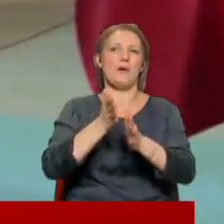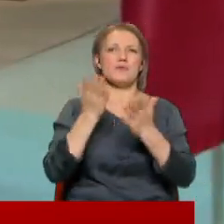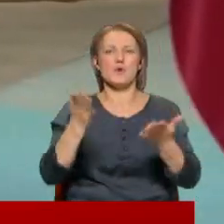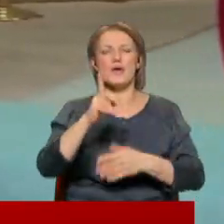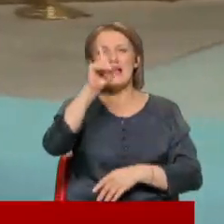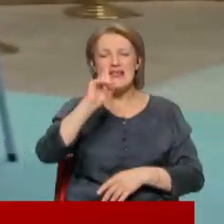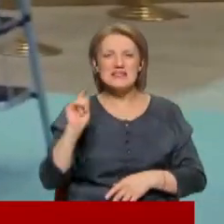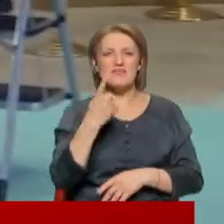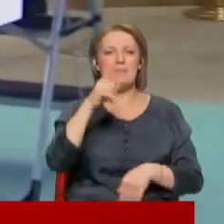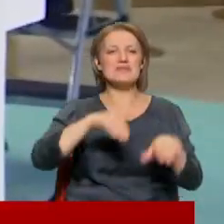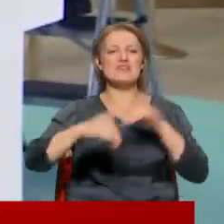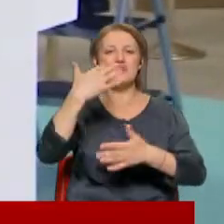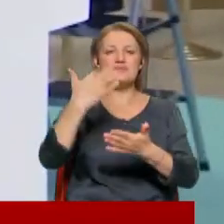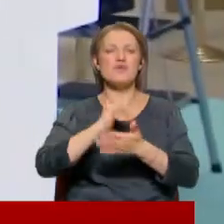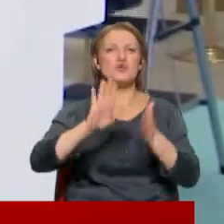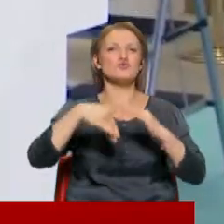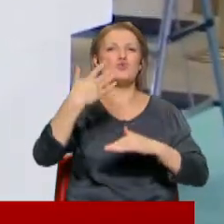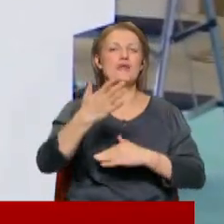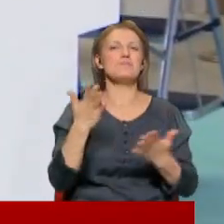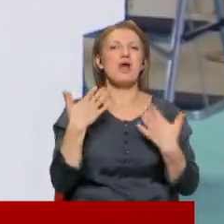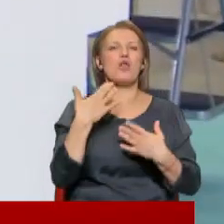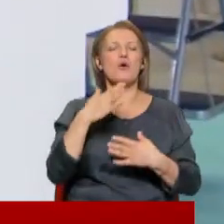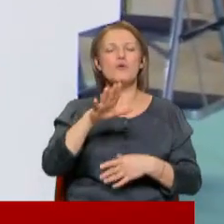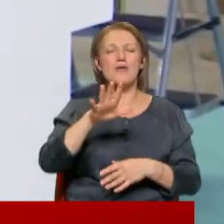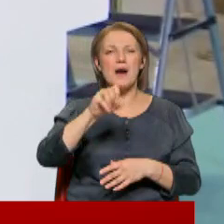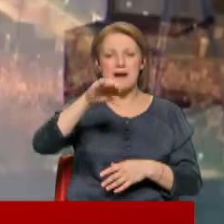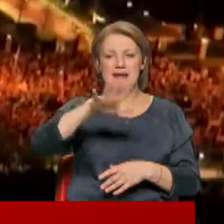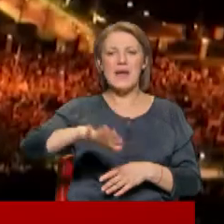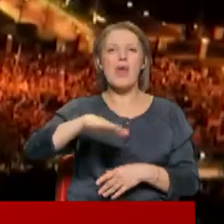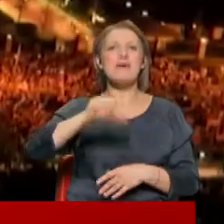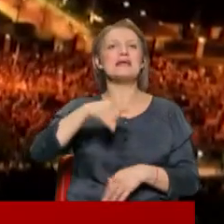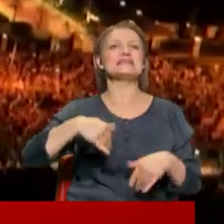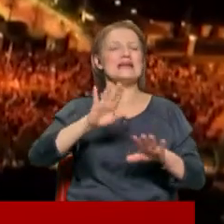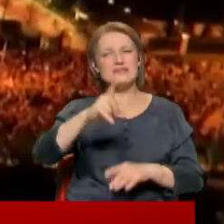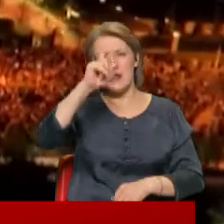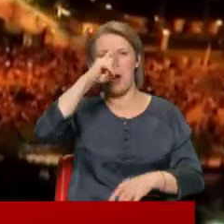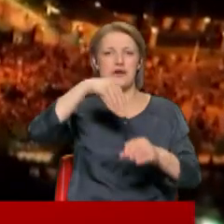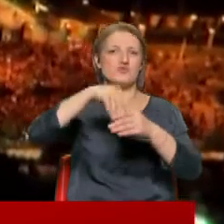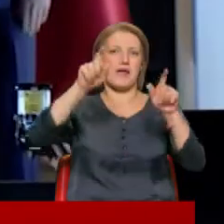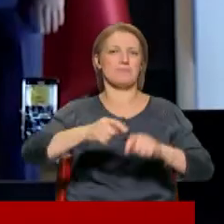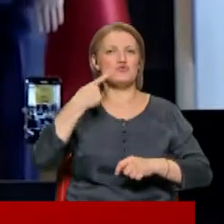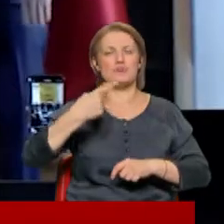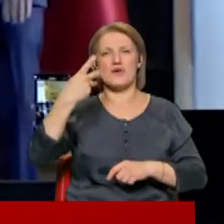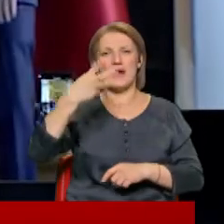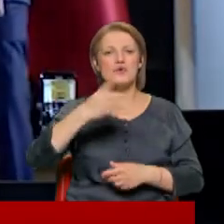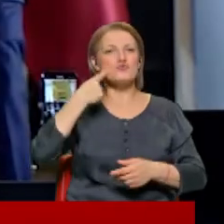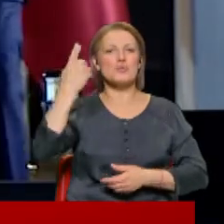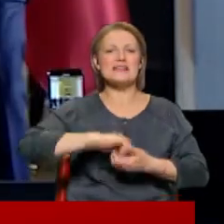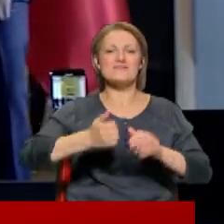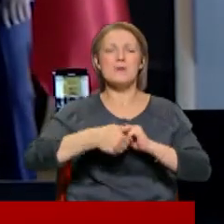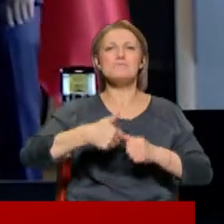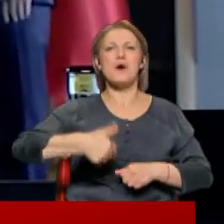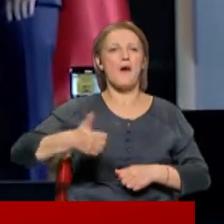ediyoruz. İlk kez bir seçim zaferi sonrası balkon konuşmasını AK Parti Genel Merkezi'nde değil sarayda yaptı Cumhurbaşkanı Erdoğan. Cumhur İttifakı'nın